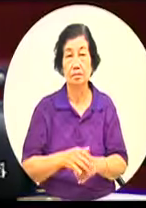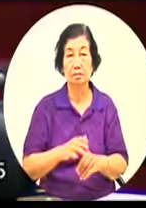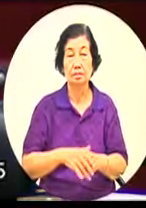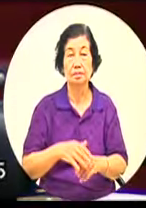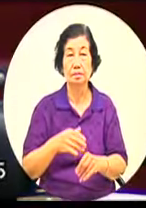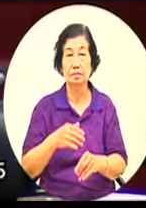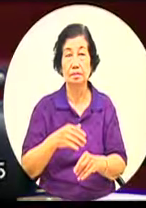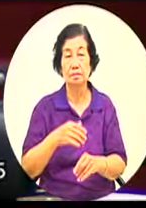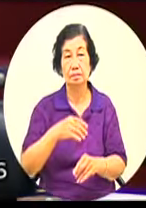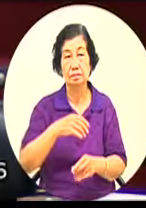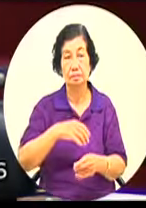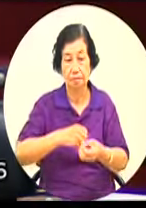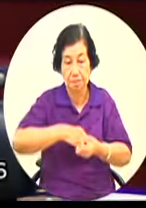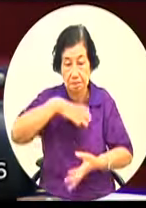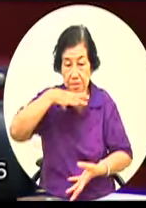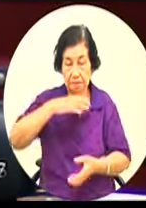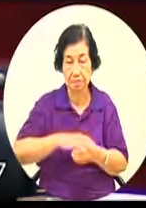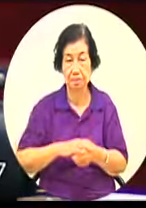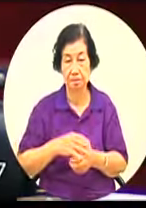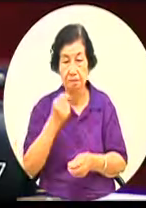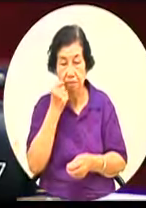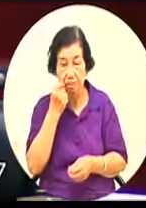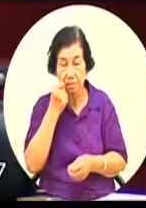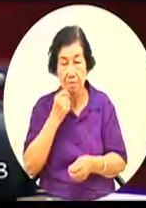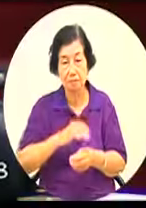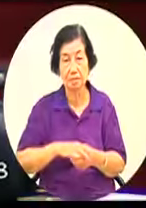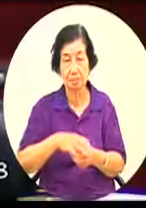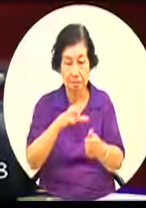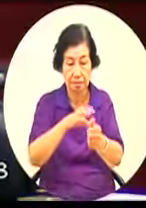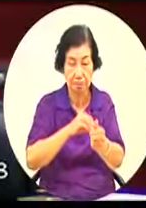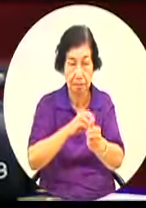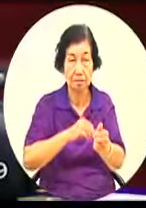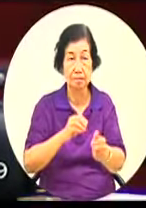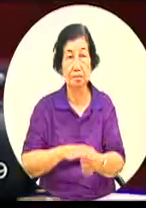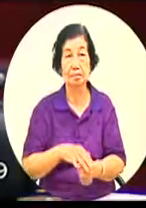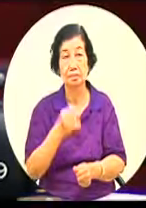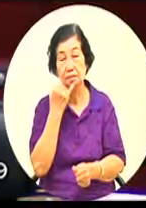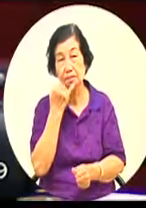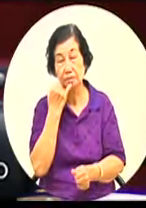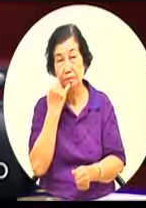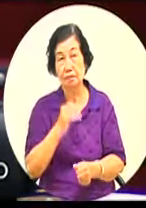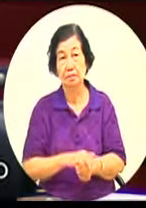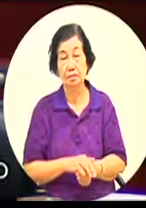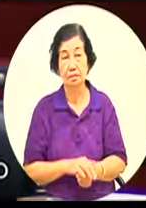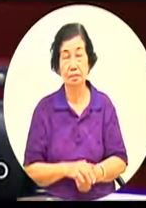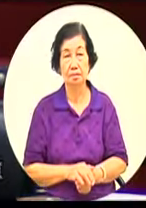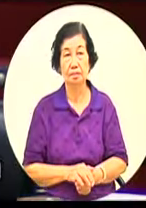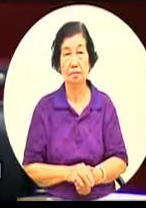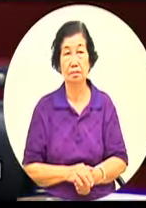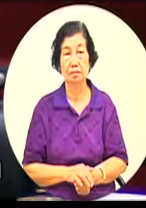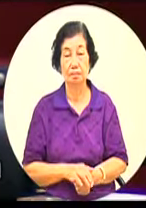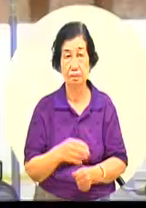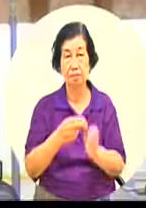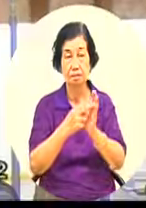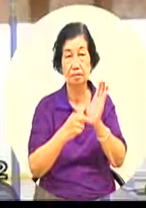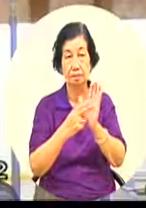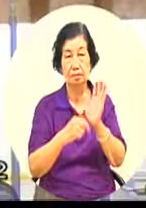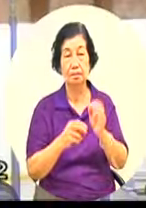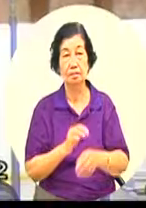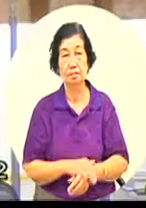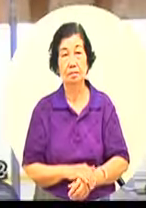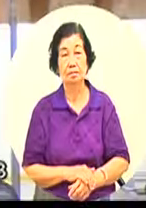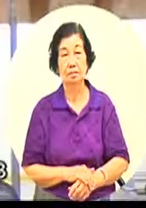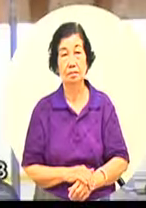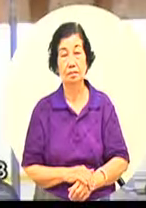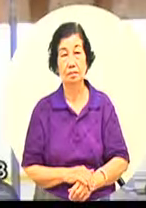可以能够就近学习。来，空大校长愿不愿意做这样的承诺？时间有限，您就简短答复就好。